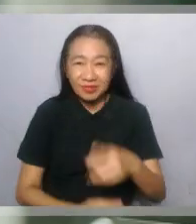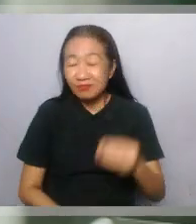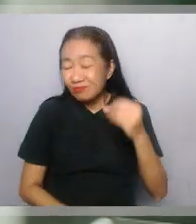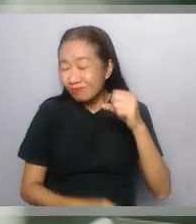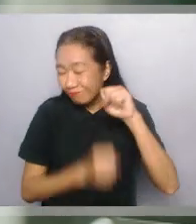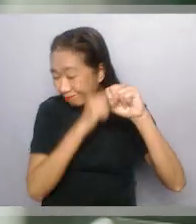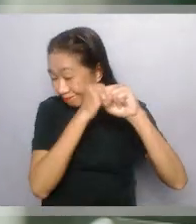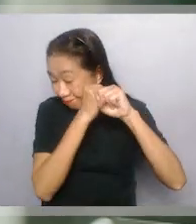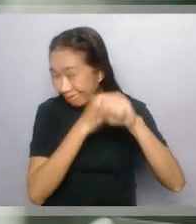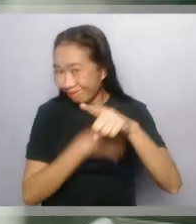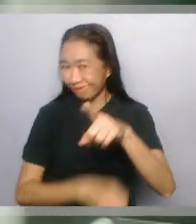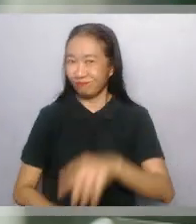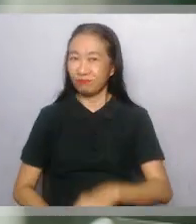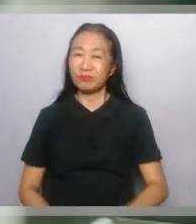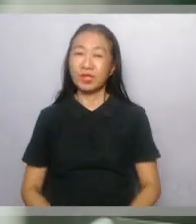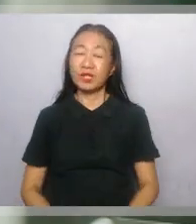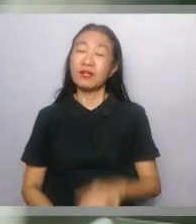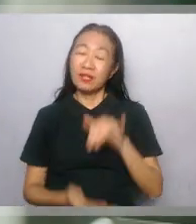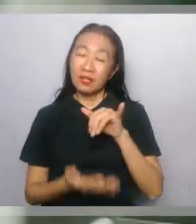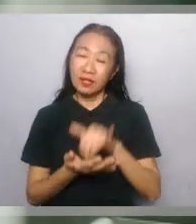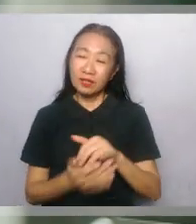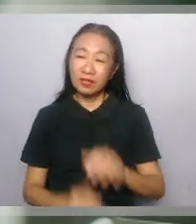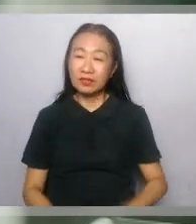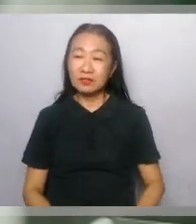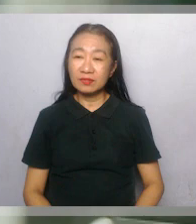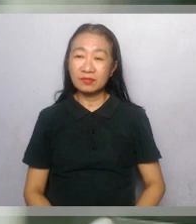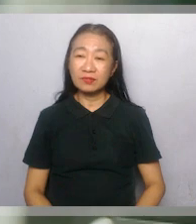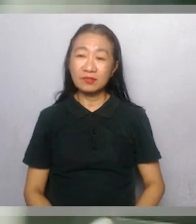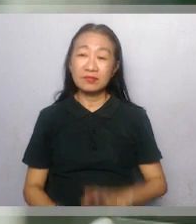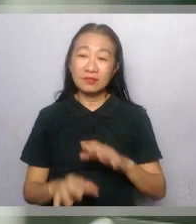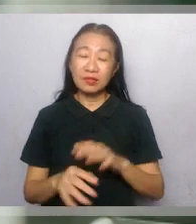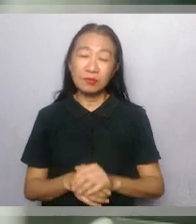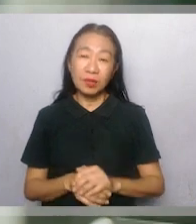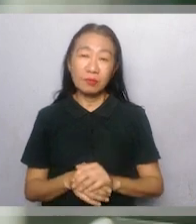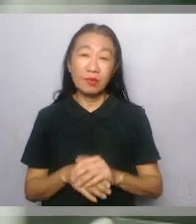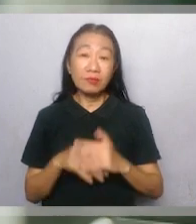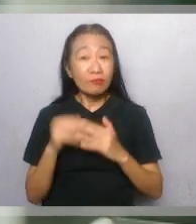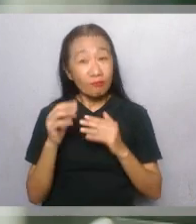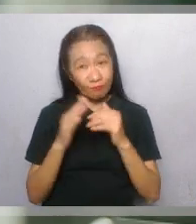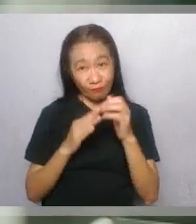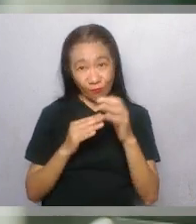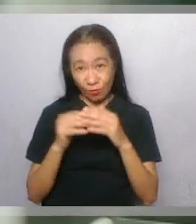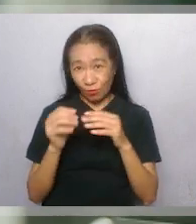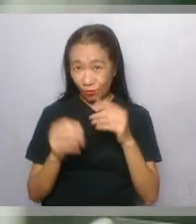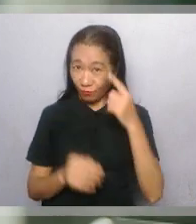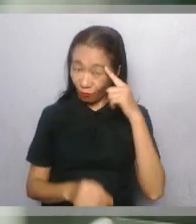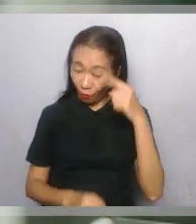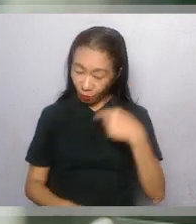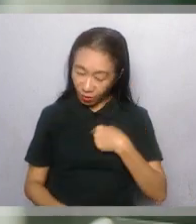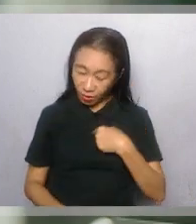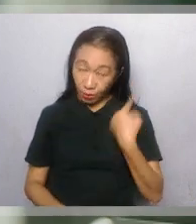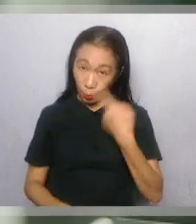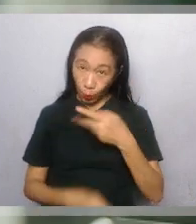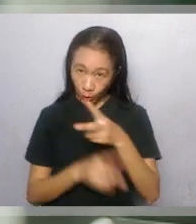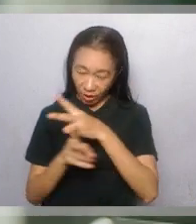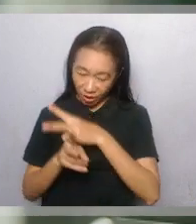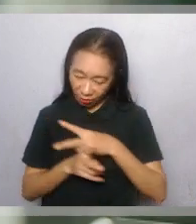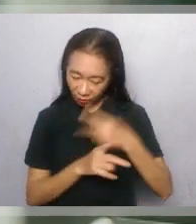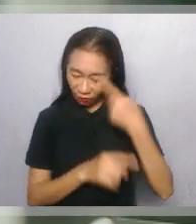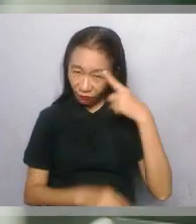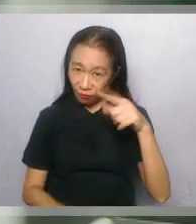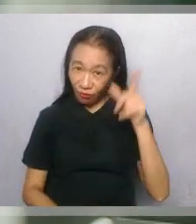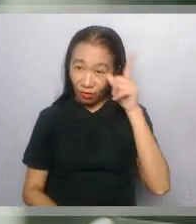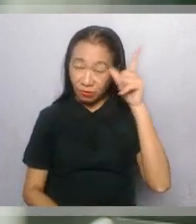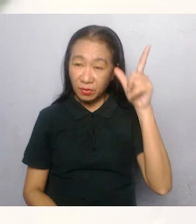niya, hinahalikan. Yun ang kanyang pakonswelo naman sa aking nag-aalaga